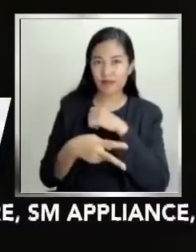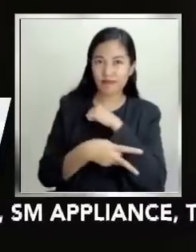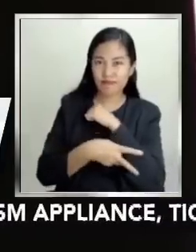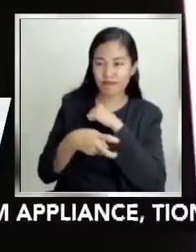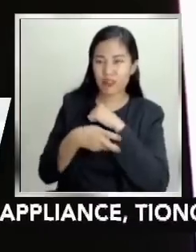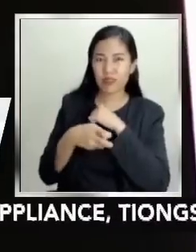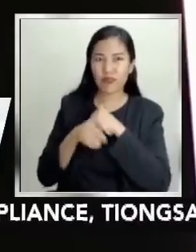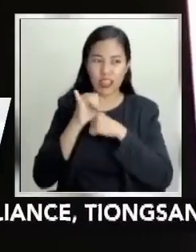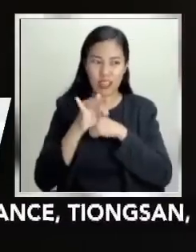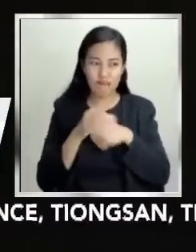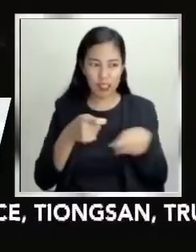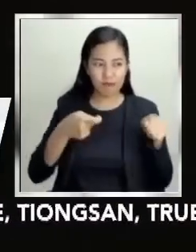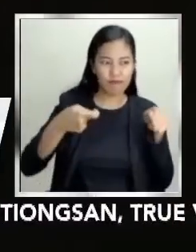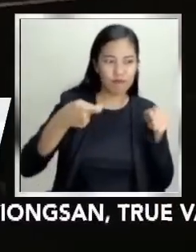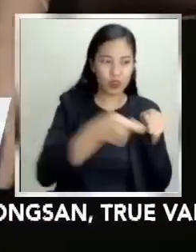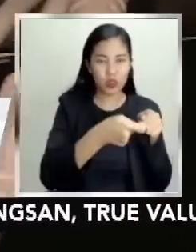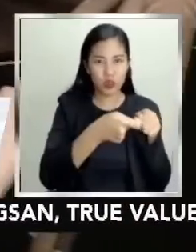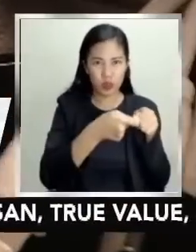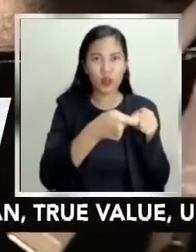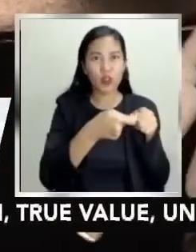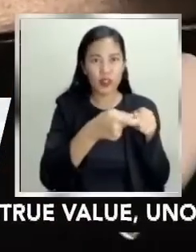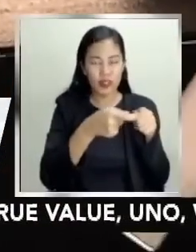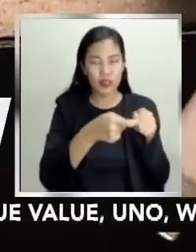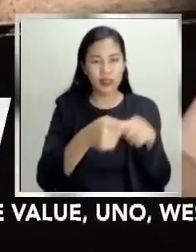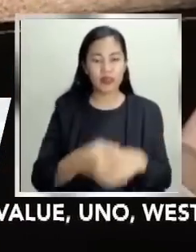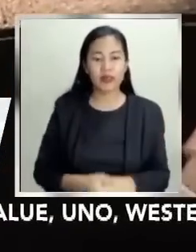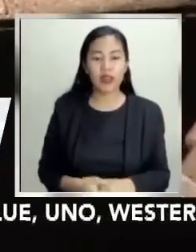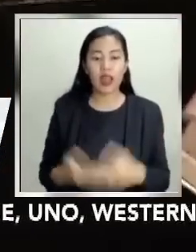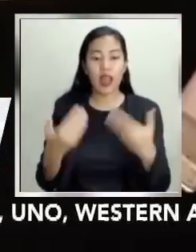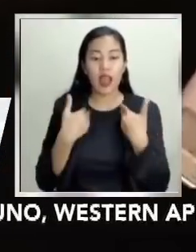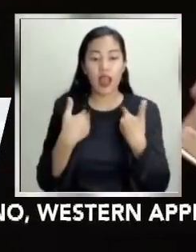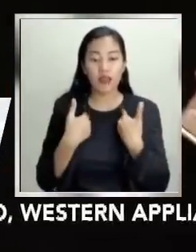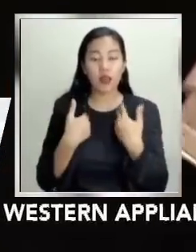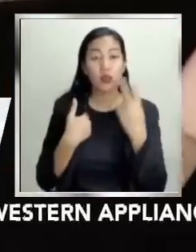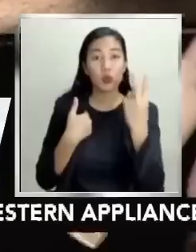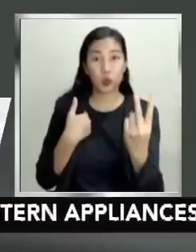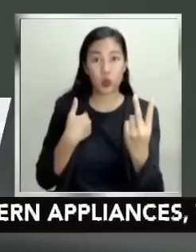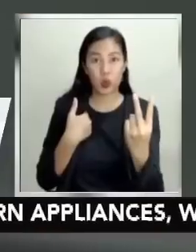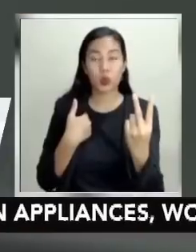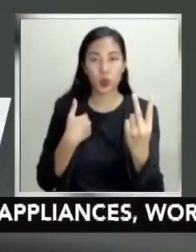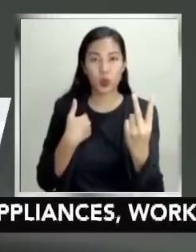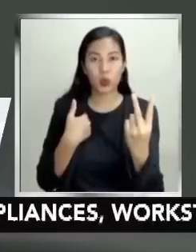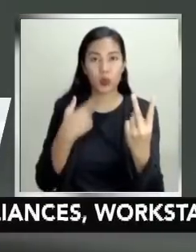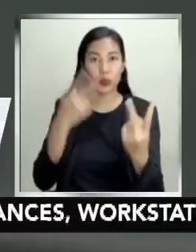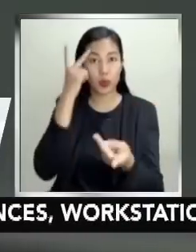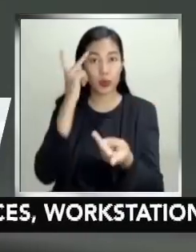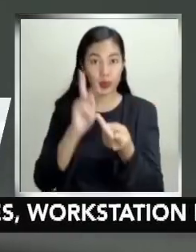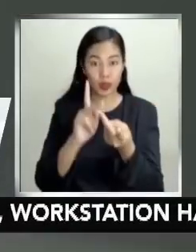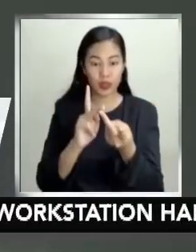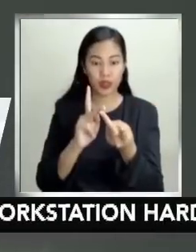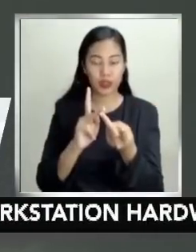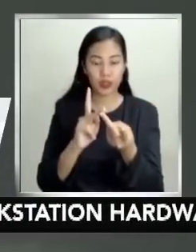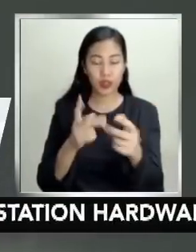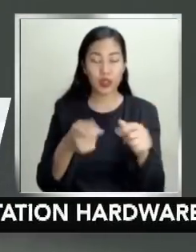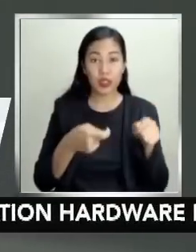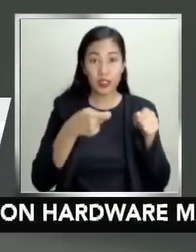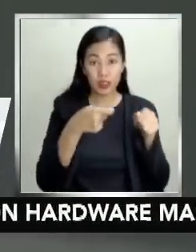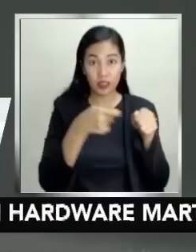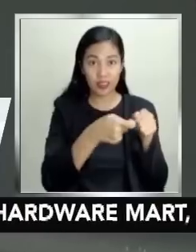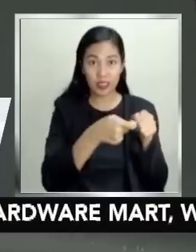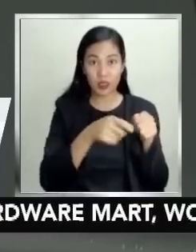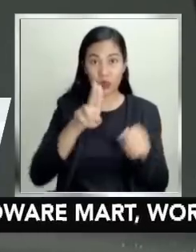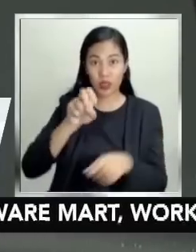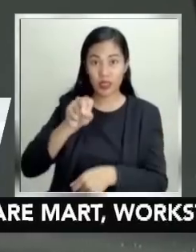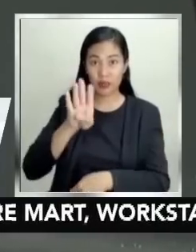Ang ating mga USB cable ay may dalawang function. Ang unang function ay para magbigay ng electrical impulse na siyang ginagamit